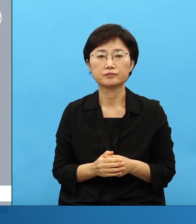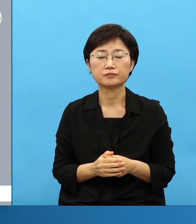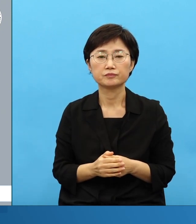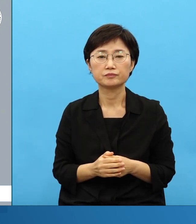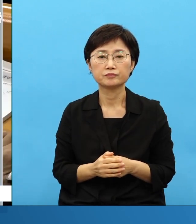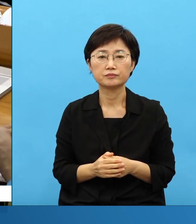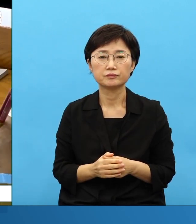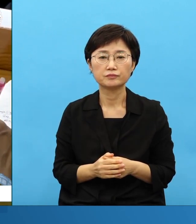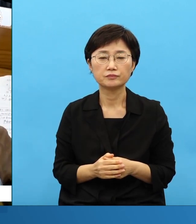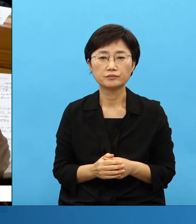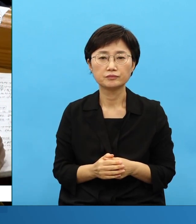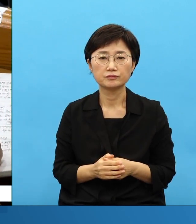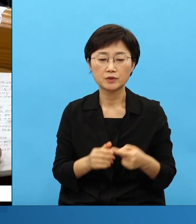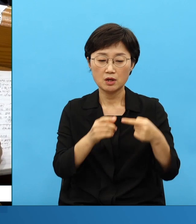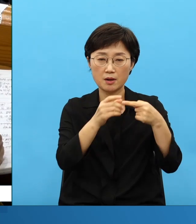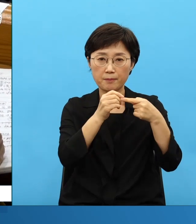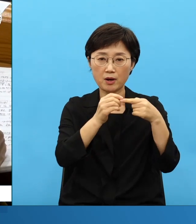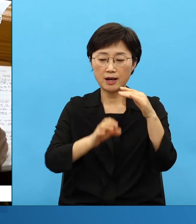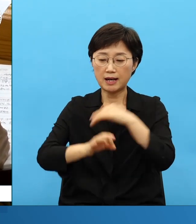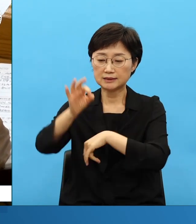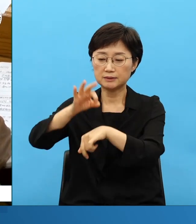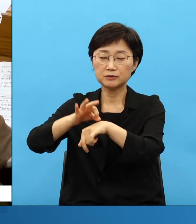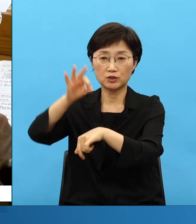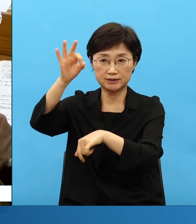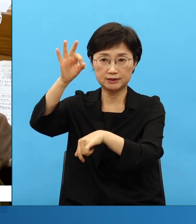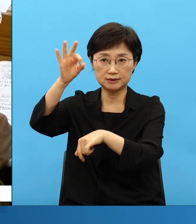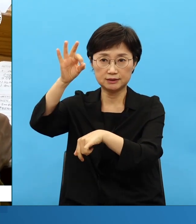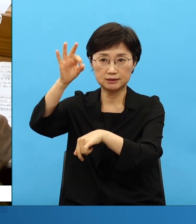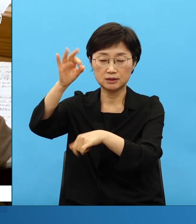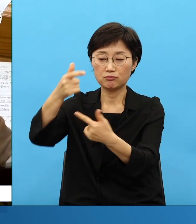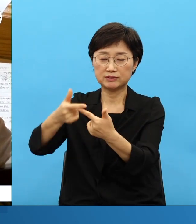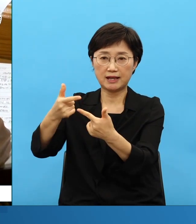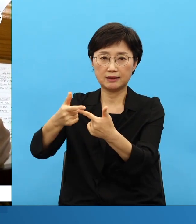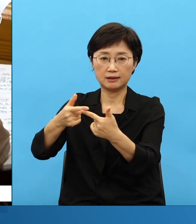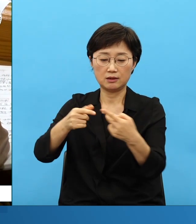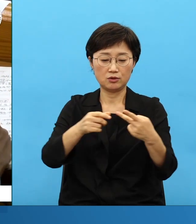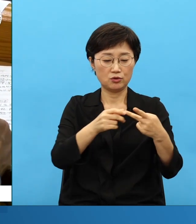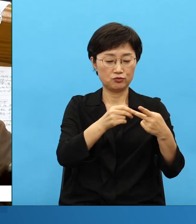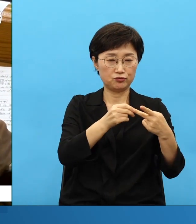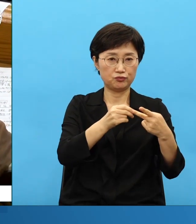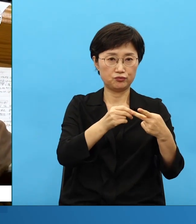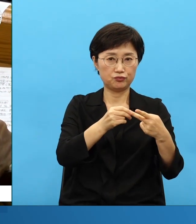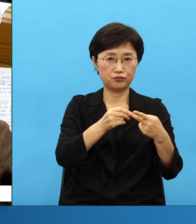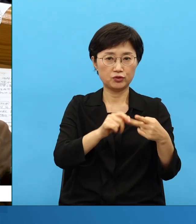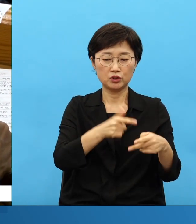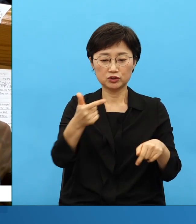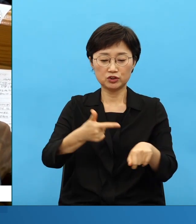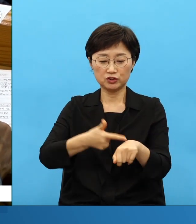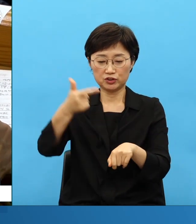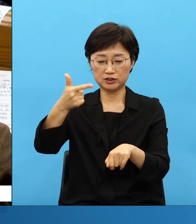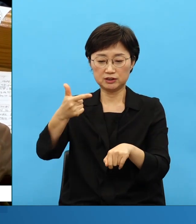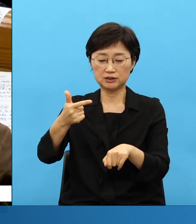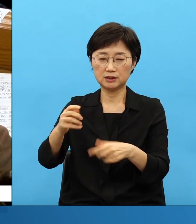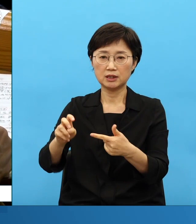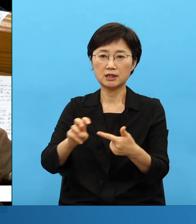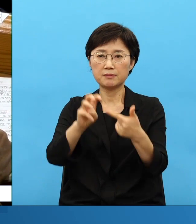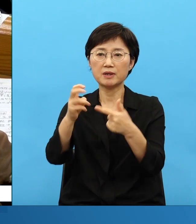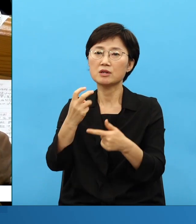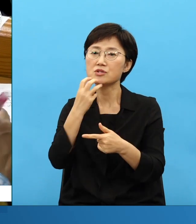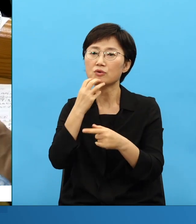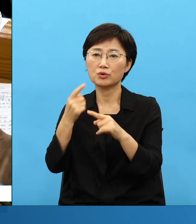선포됩니다. 1강이 오전 10시 임마누엘 교회, 2강이 오후 6시 임마누엘 서울교회에서 각각